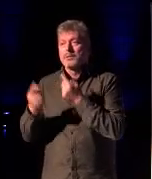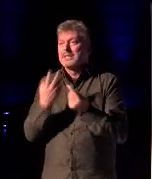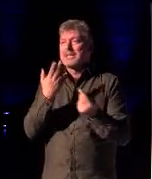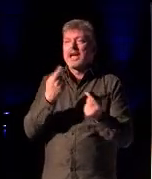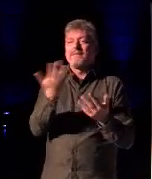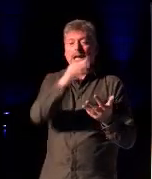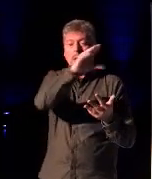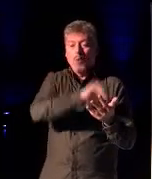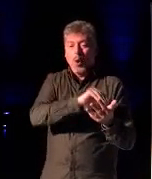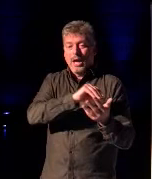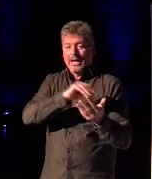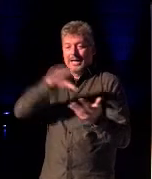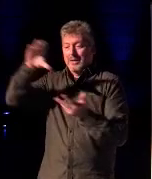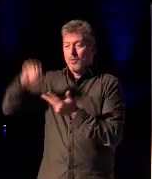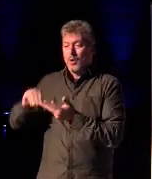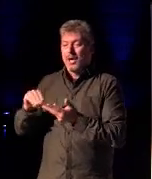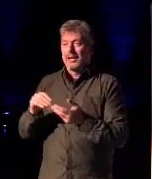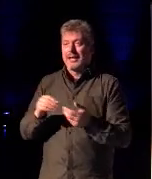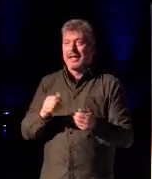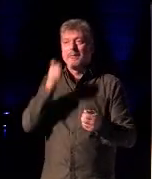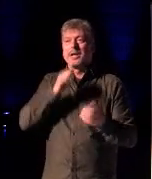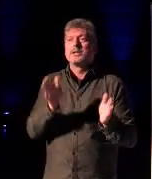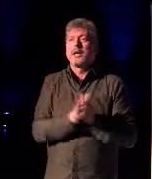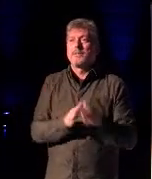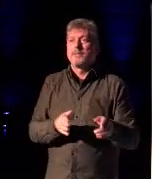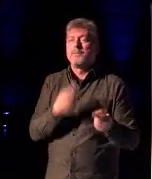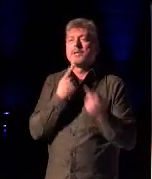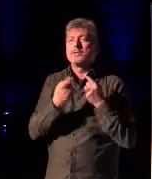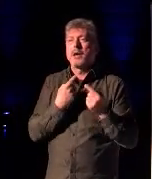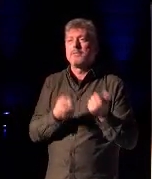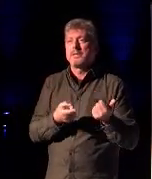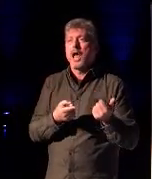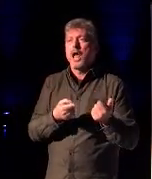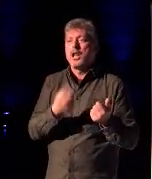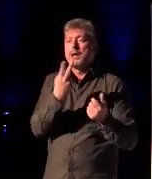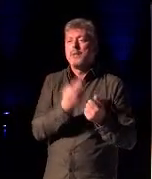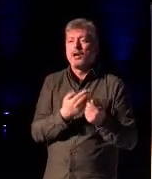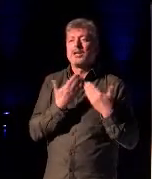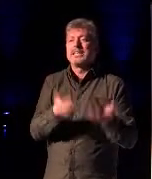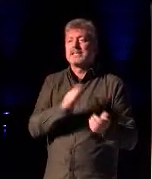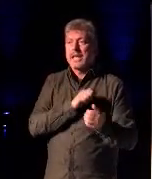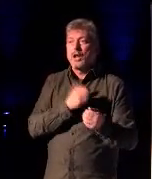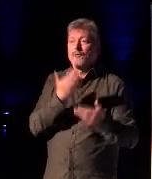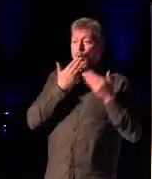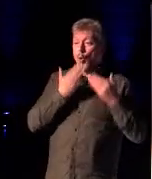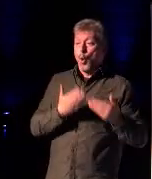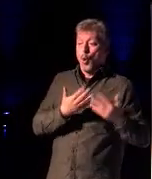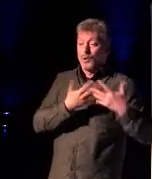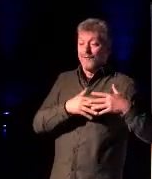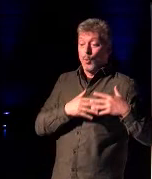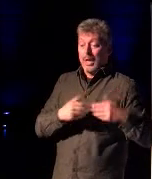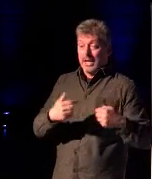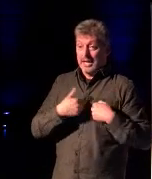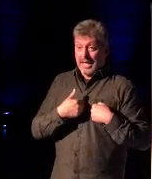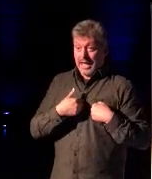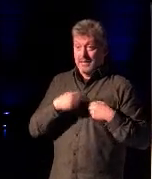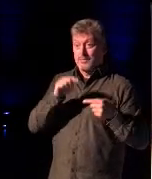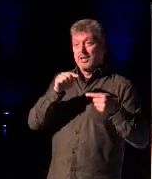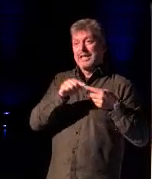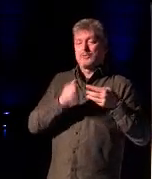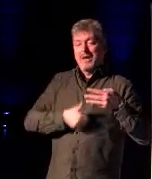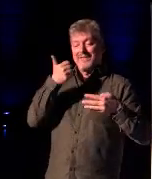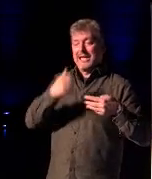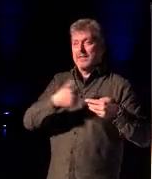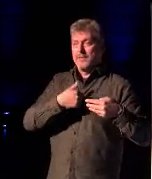skår Berit sammen med sin samtalepartner gir seg selv. Hvor godt fungerer jeg på det som viktig for